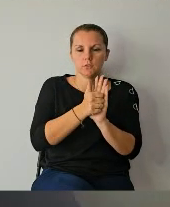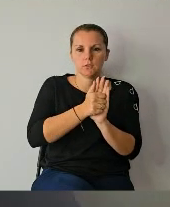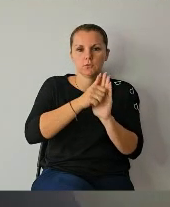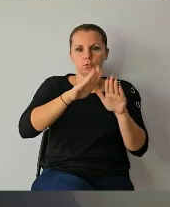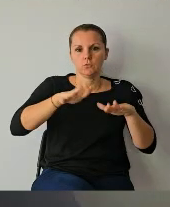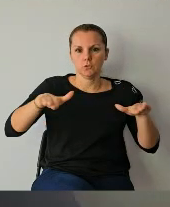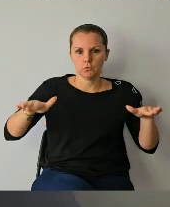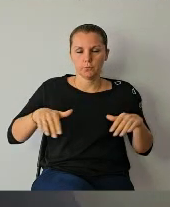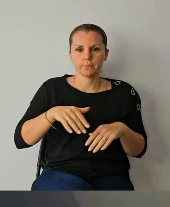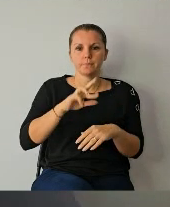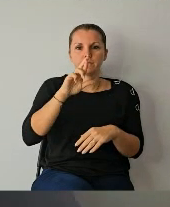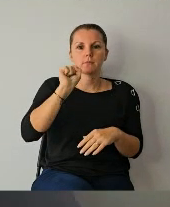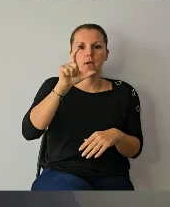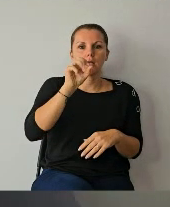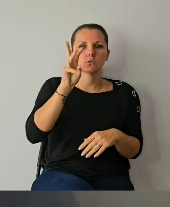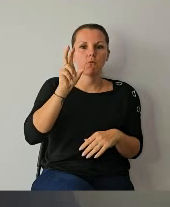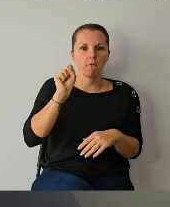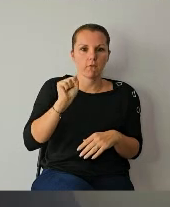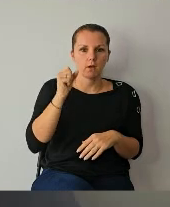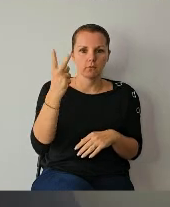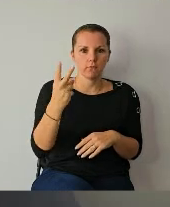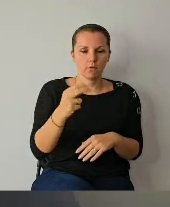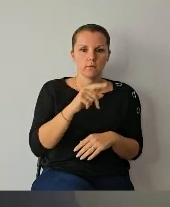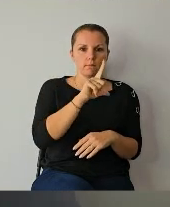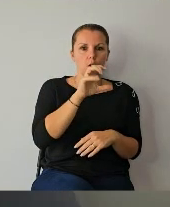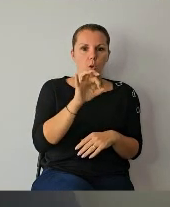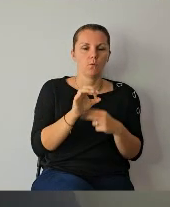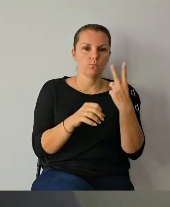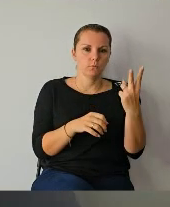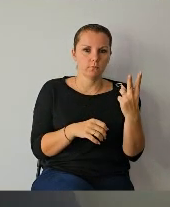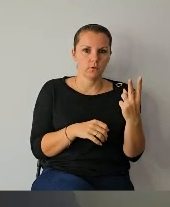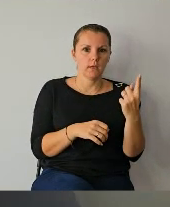w Racławówce 2, w LO 1 i w Montessori 1.